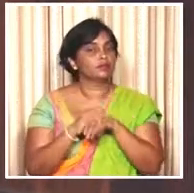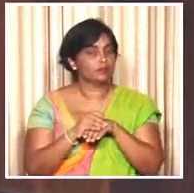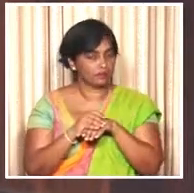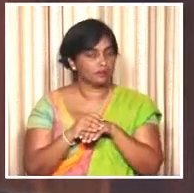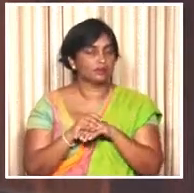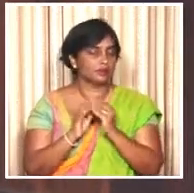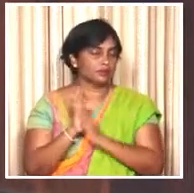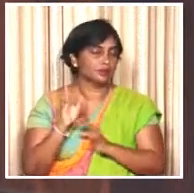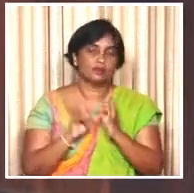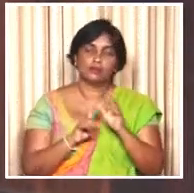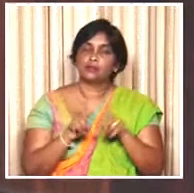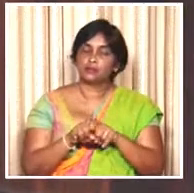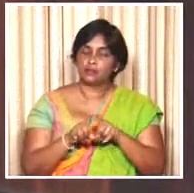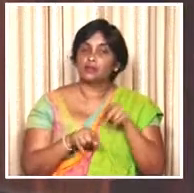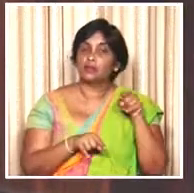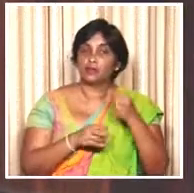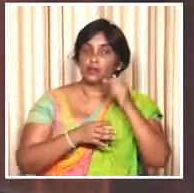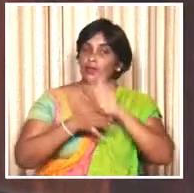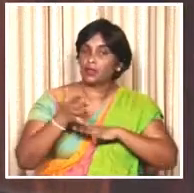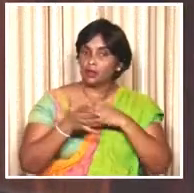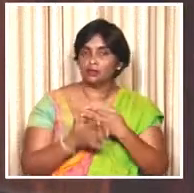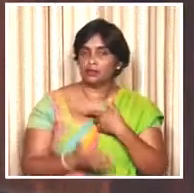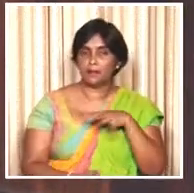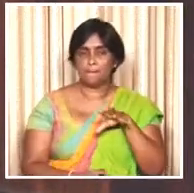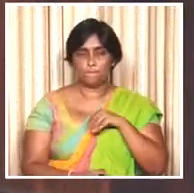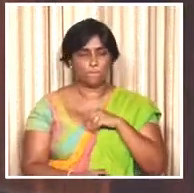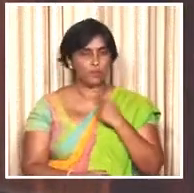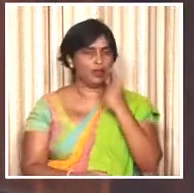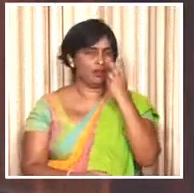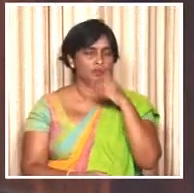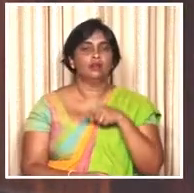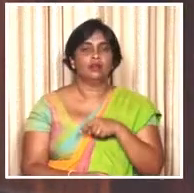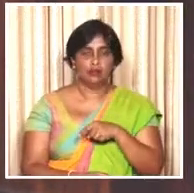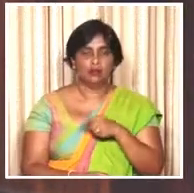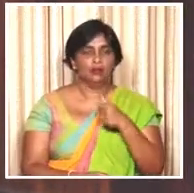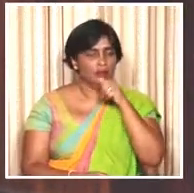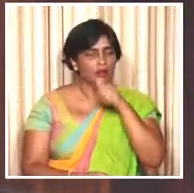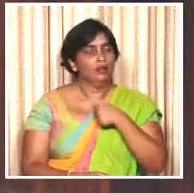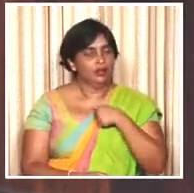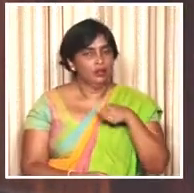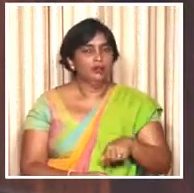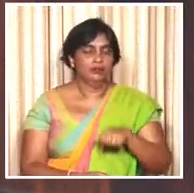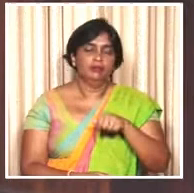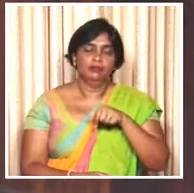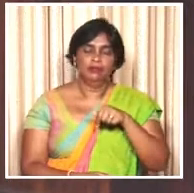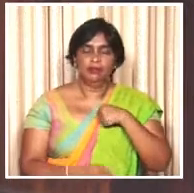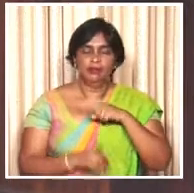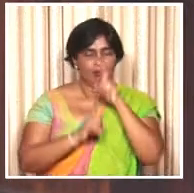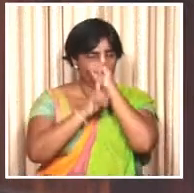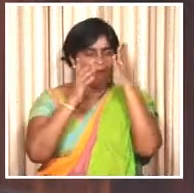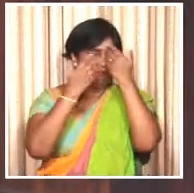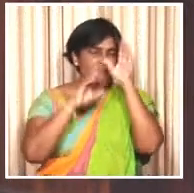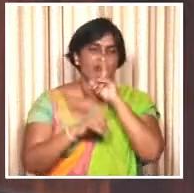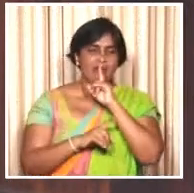කරන මන්ත්‍රීවරයෙක් හැටියට මේ අයවැයේ මා එකඟ නොවන කරුණු දෙක තුනක් තියෙනවා. එකක් මා ඉතාම අවංකව ඍජුව ප්‍රකාශ